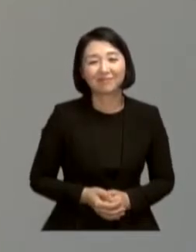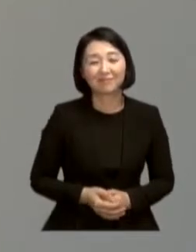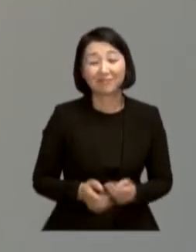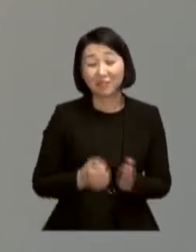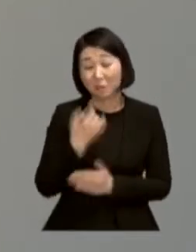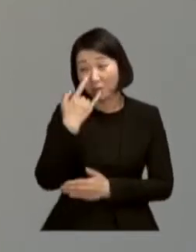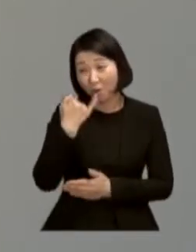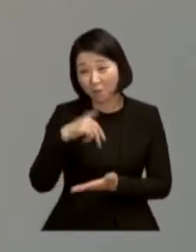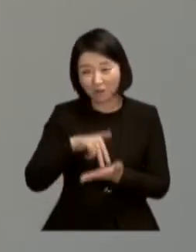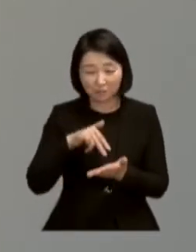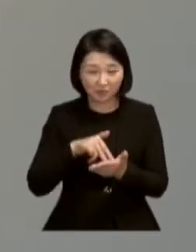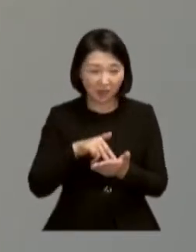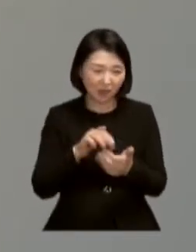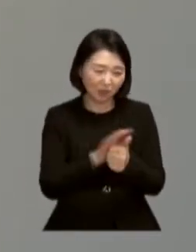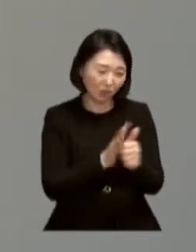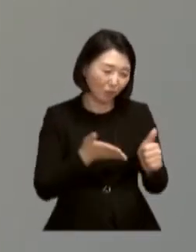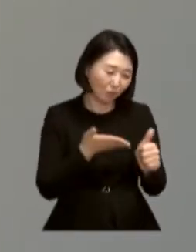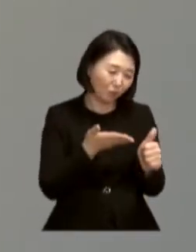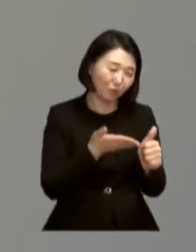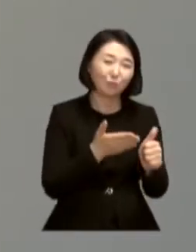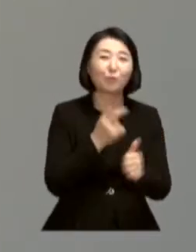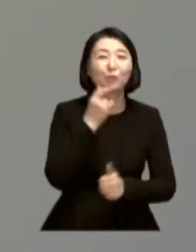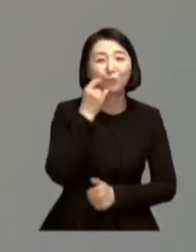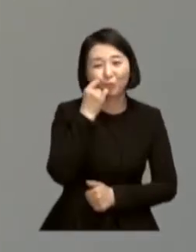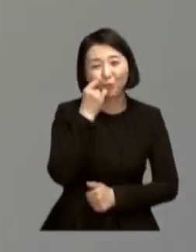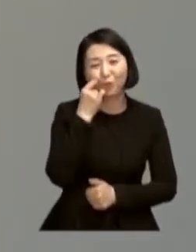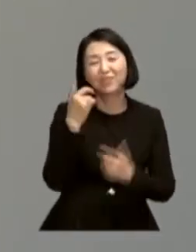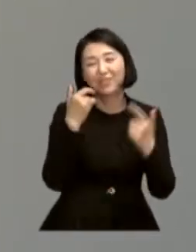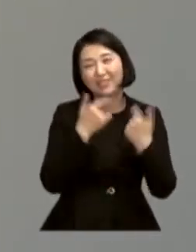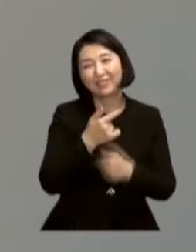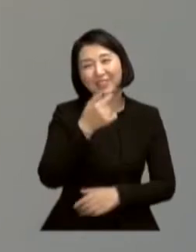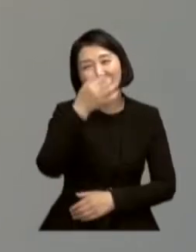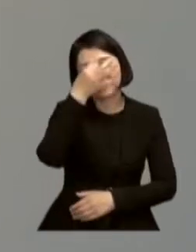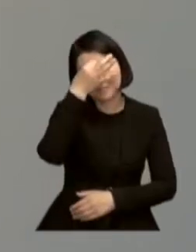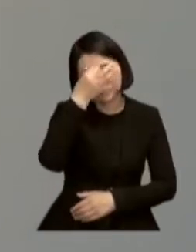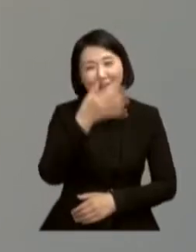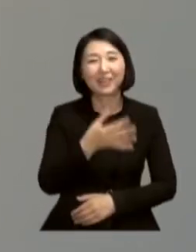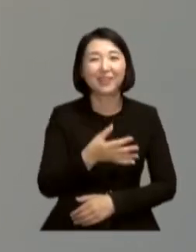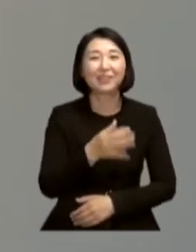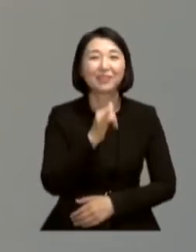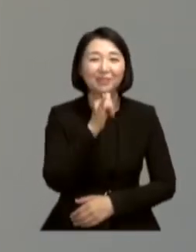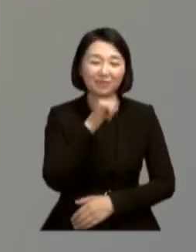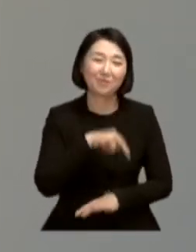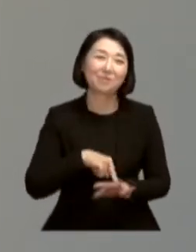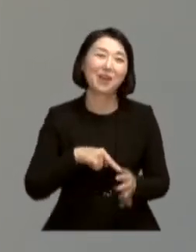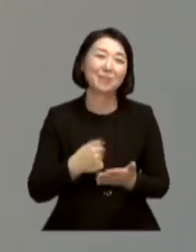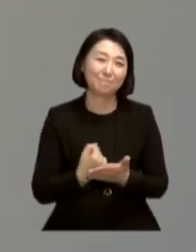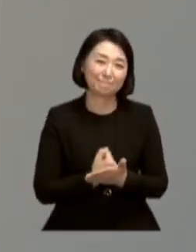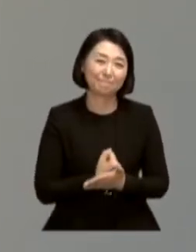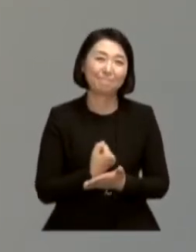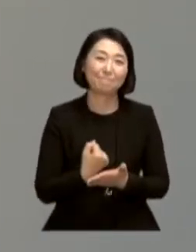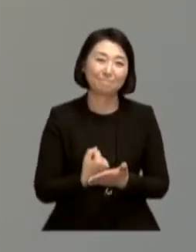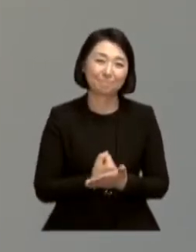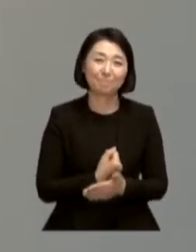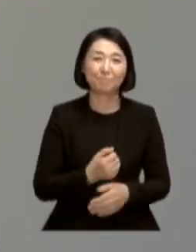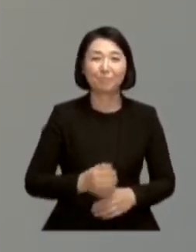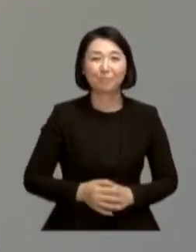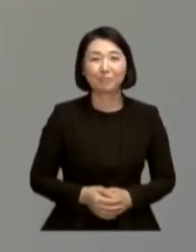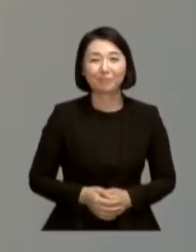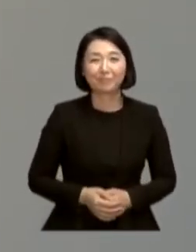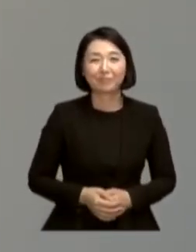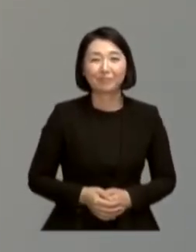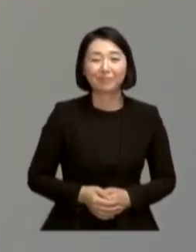좀 해줄 수 있는 것들을 다 많이 못 해주는 것이 좀 항상 미안하고 가슴이 아픕니다.